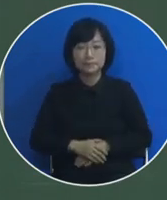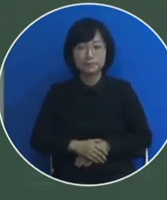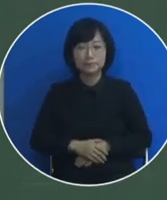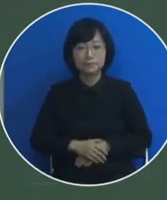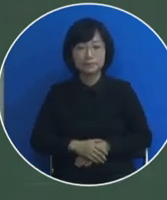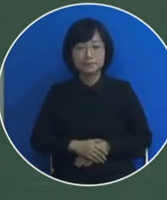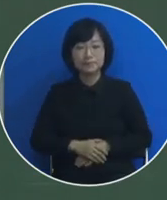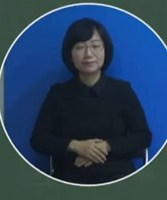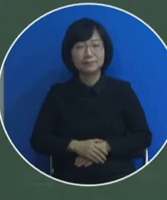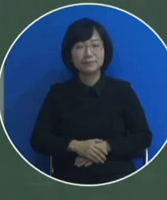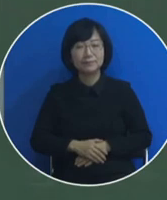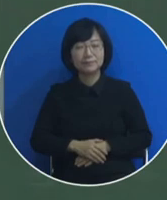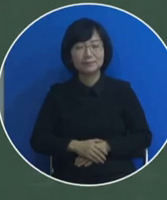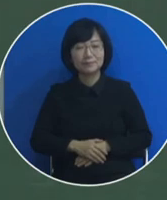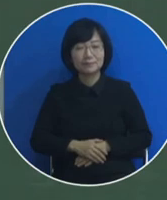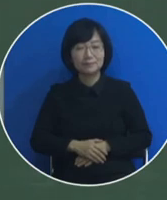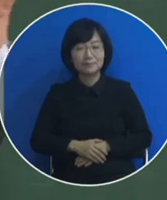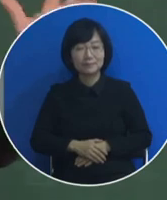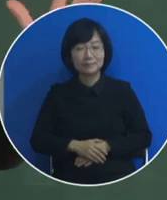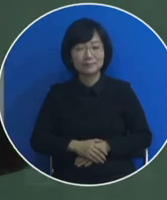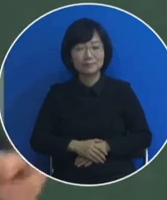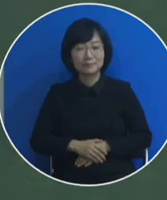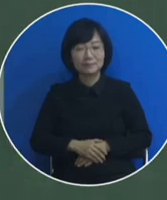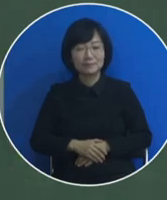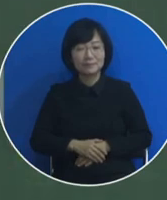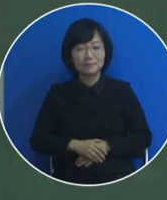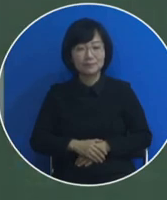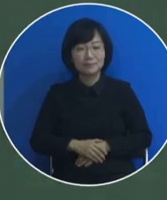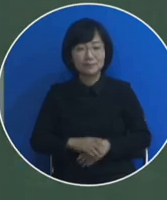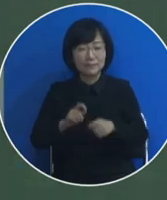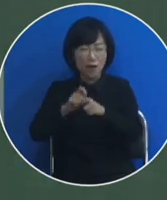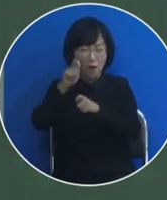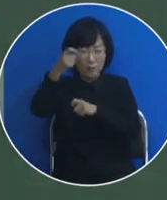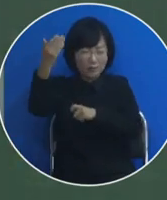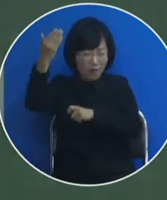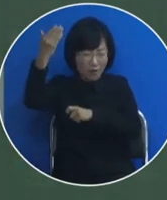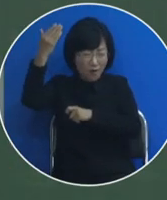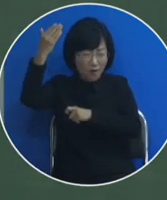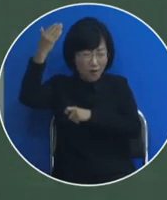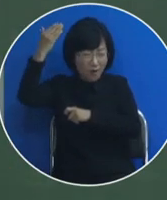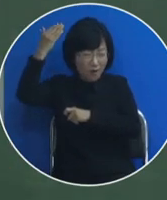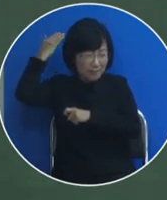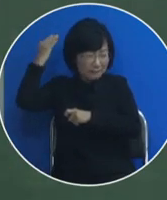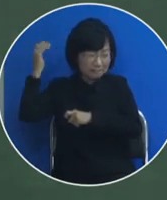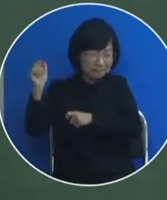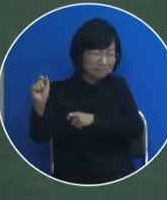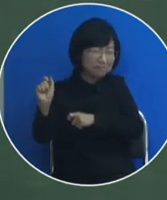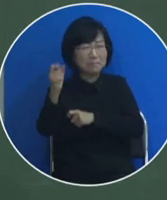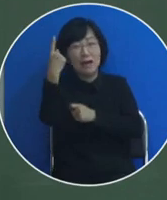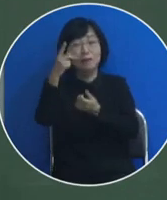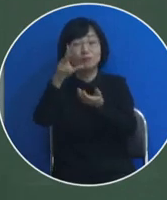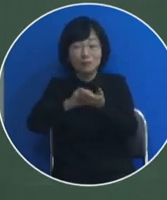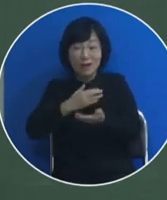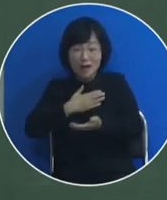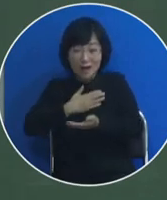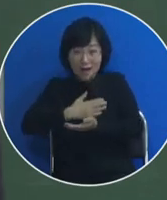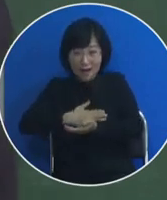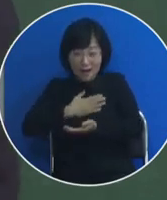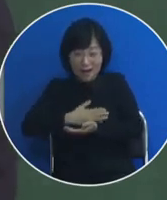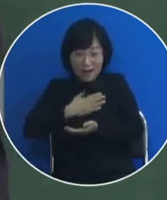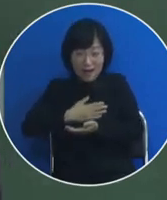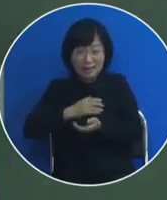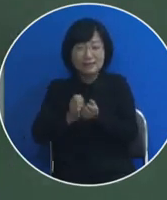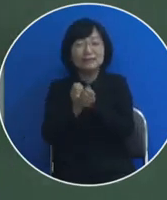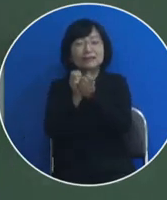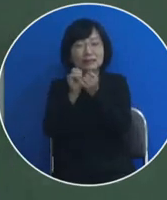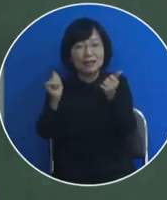thing. 이걸 알고 있는 사람, 이걸 움직이는 사람에게는 하나님은 응답하실 수밖에 없었고 현장에서 깨닫게 하면 적용될 수밖에